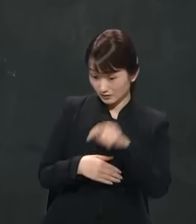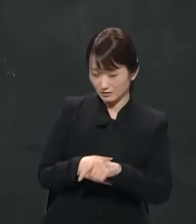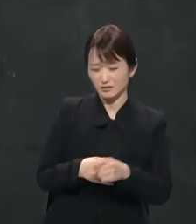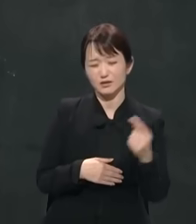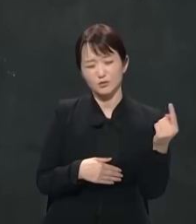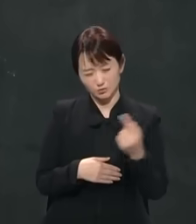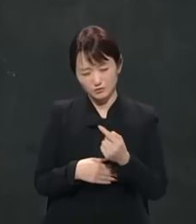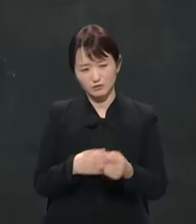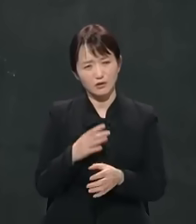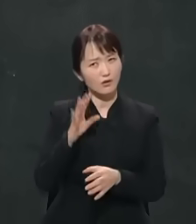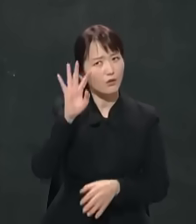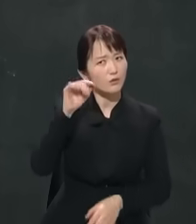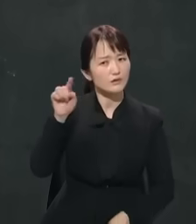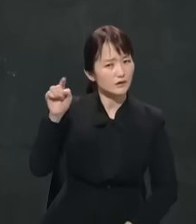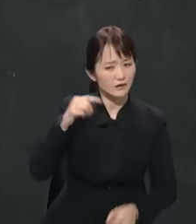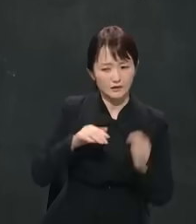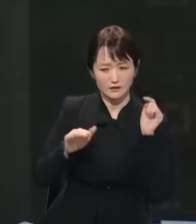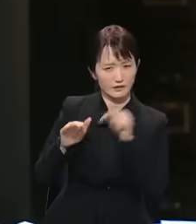언제 갈지 몰라.